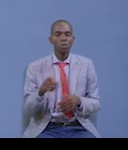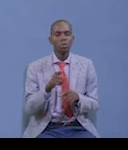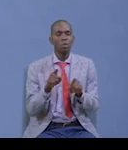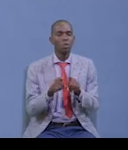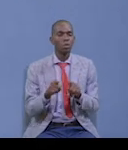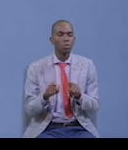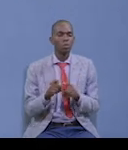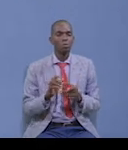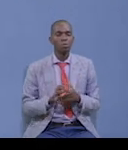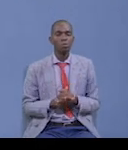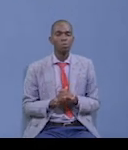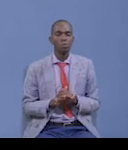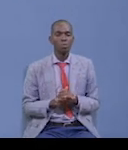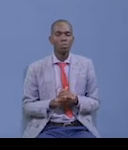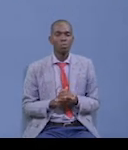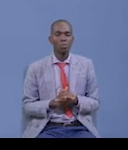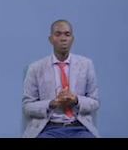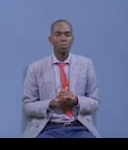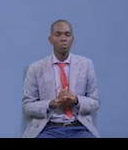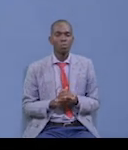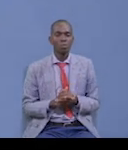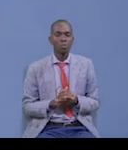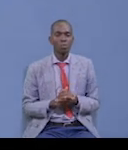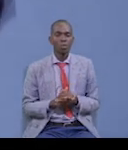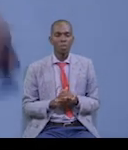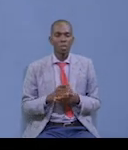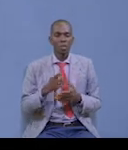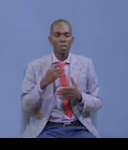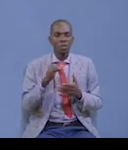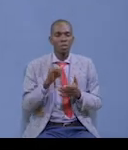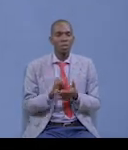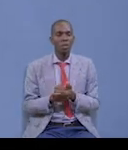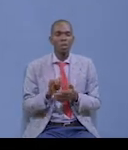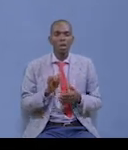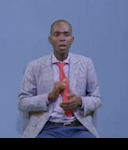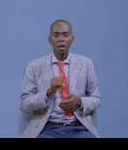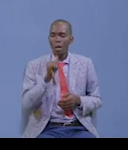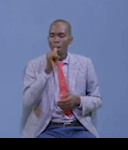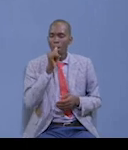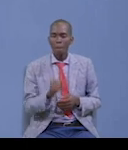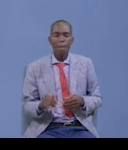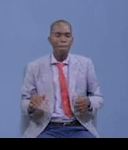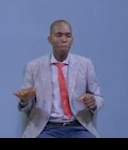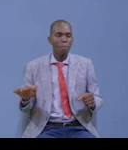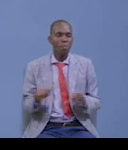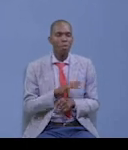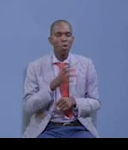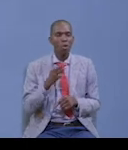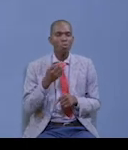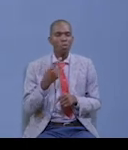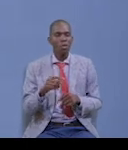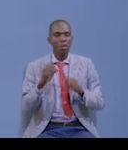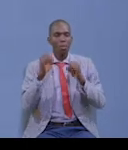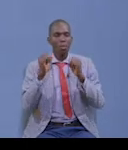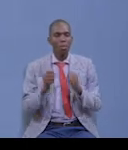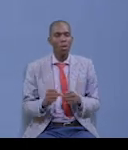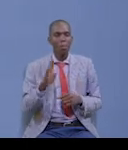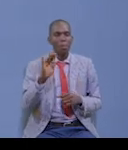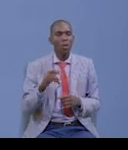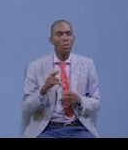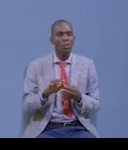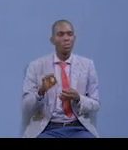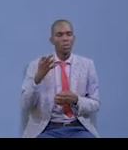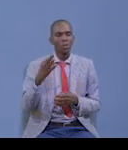మాట్లాడుతున్న ప్రజలకు మీలో నుంచి బదిలీ చేస్తారు. I am full of the power by the spirit of the Lord.